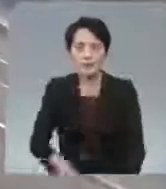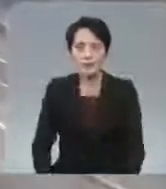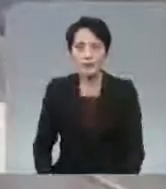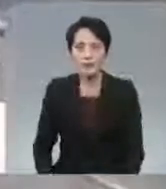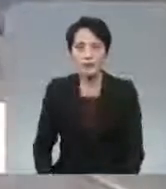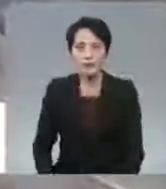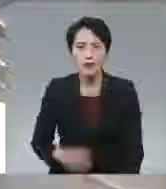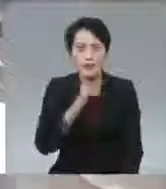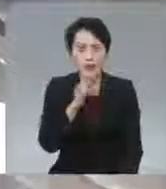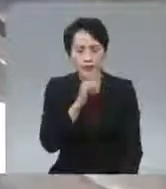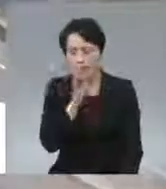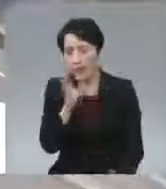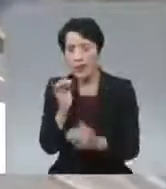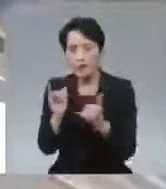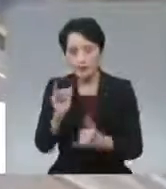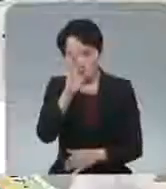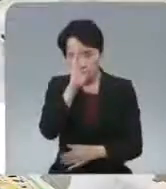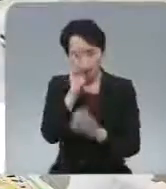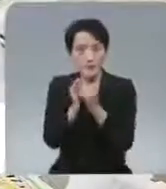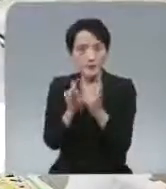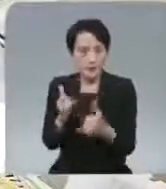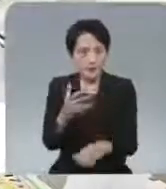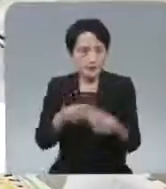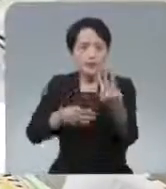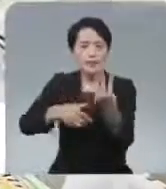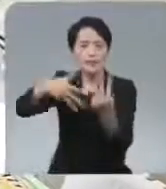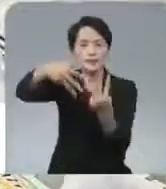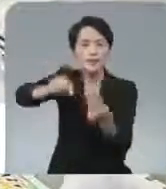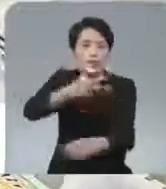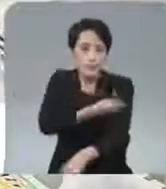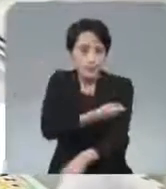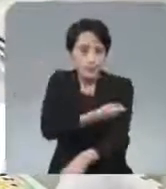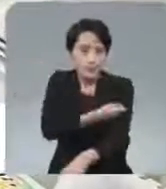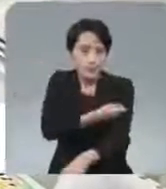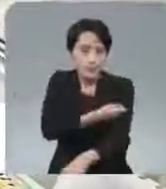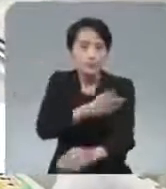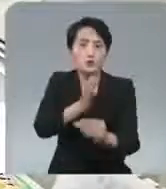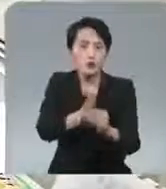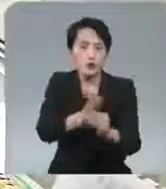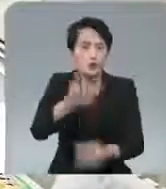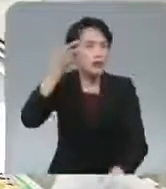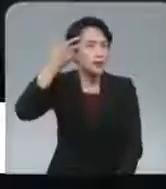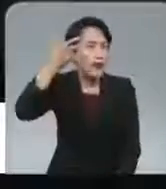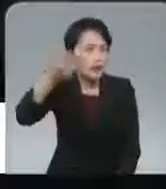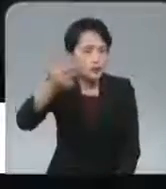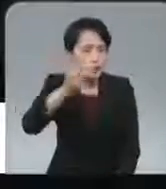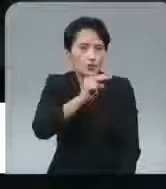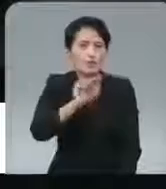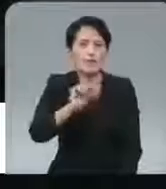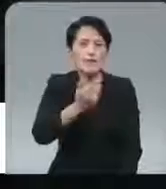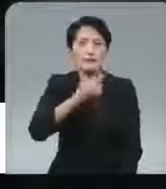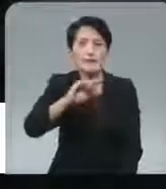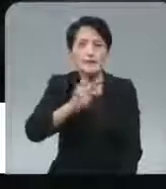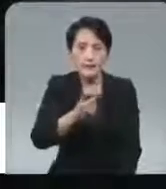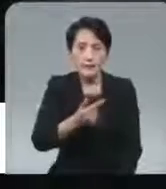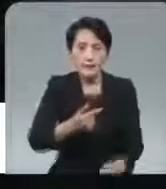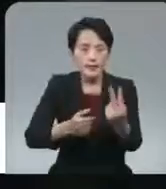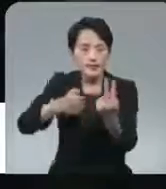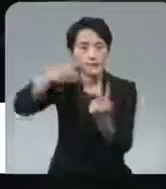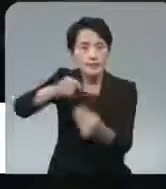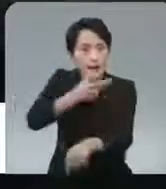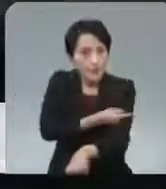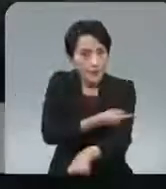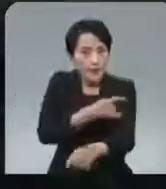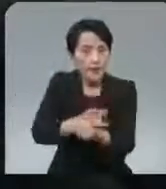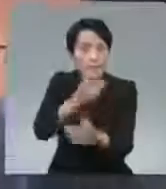phần trăm chức thu nhận định sẽ đạt mục tiêu hoàn tất tiêm chủng cho 70 phần trăm dân số vào cuối tuần này hoặc đầu tuần sau cơ quan phòng